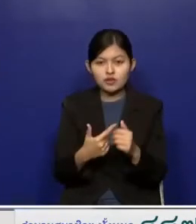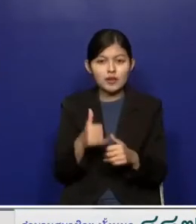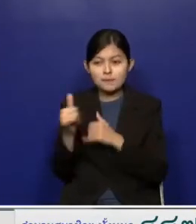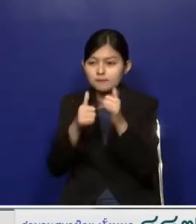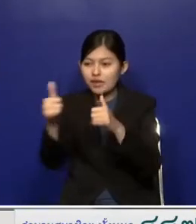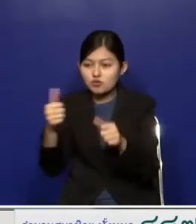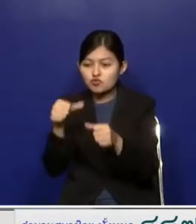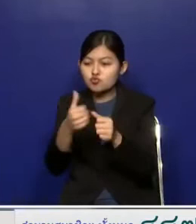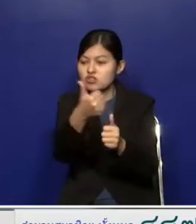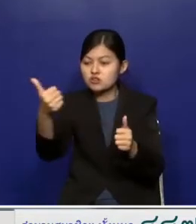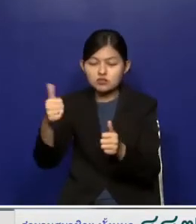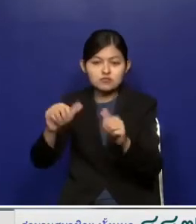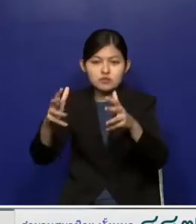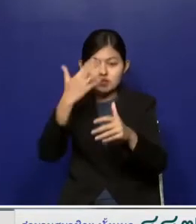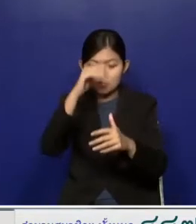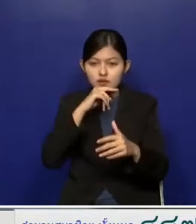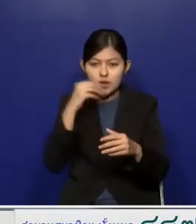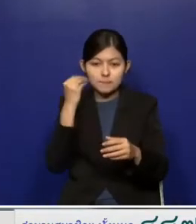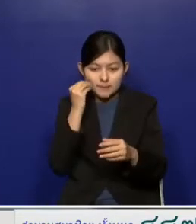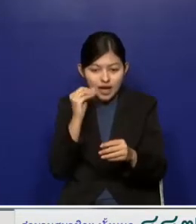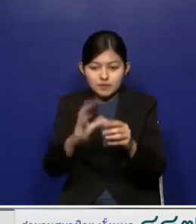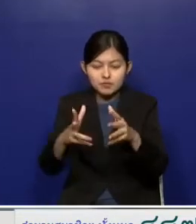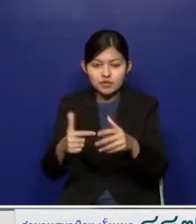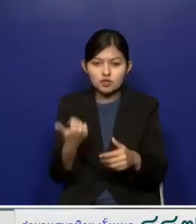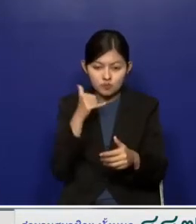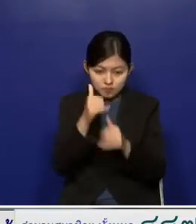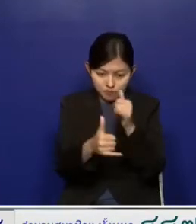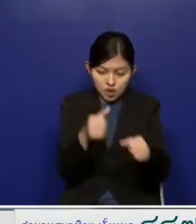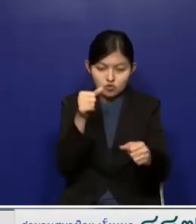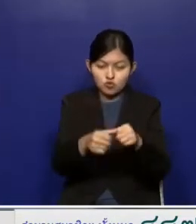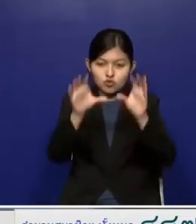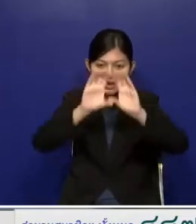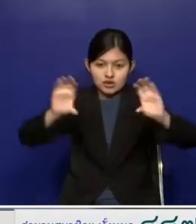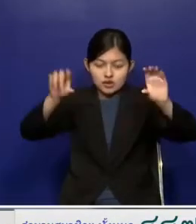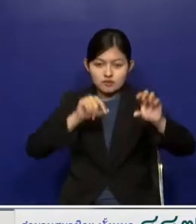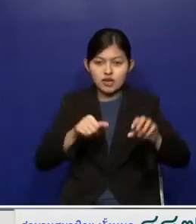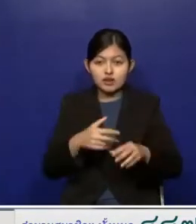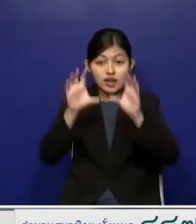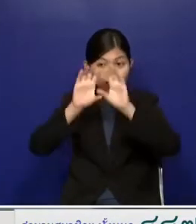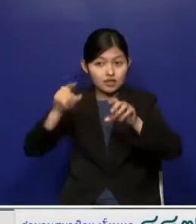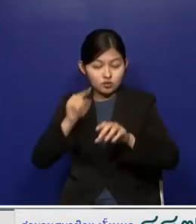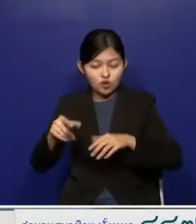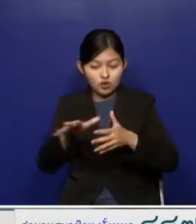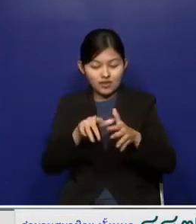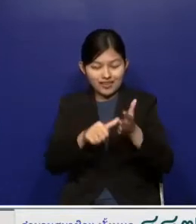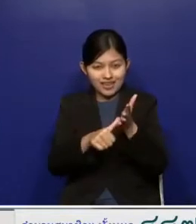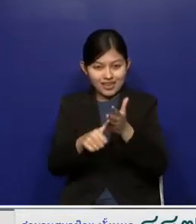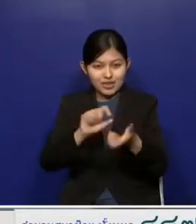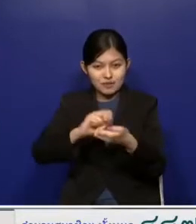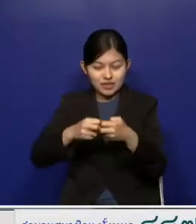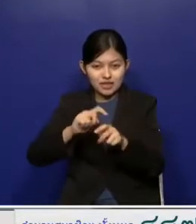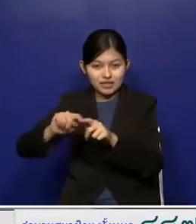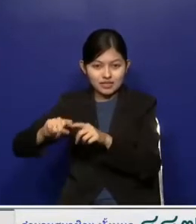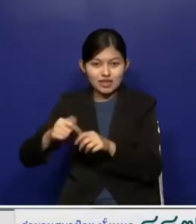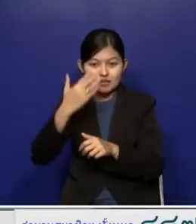ไป เพรเป็คนไร้ที่ทำกิน ก็ตองไปอยู่ใทดของรฐรัฐเองก็มแนวทางจะแ้ไขปัญหาใหเขา แต่ความเหอมลำคือ